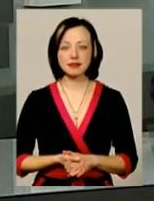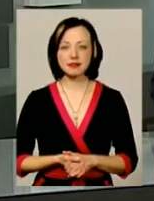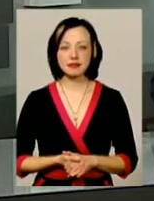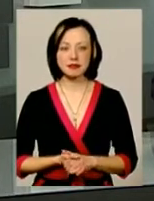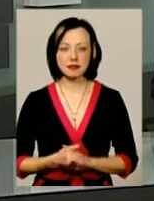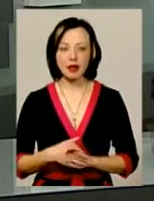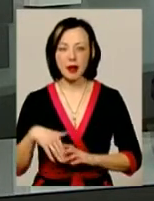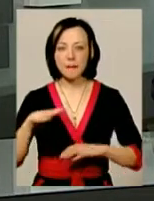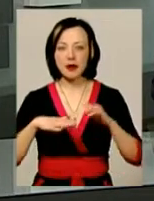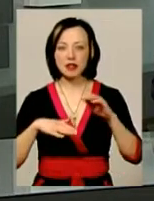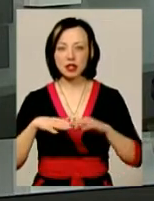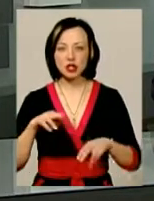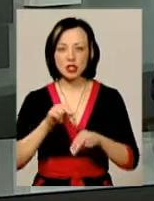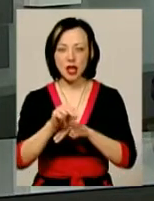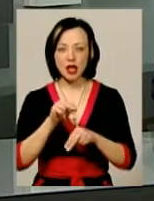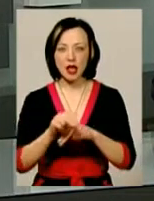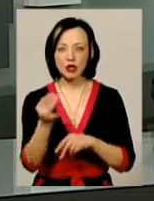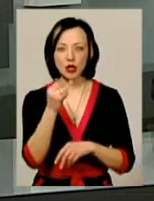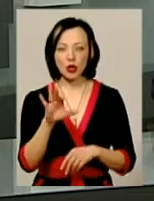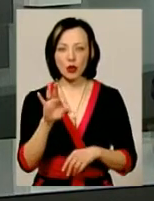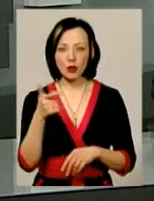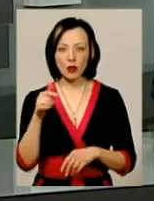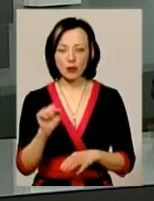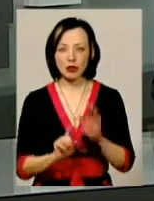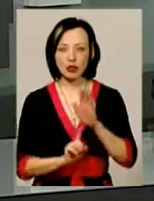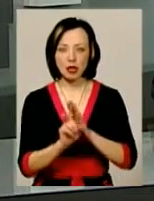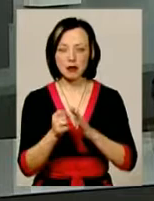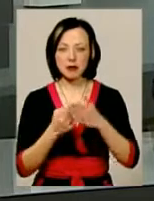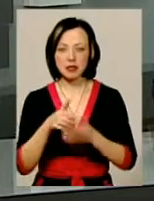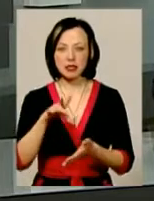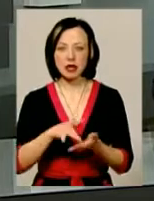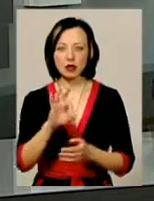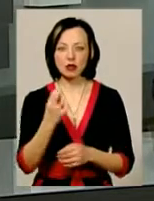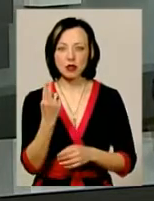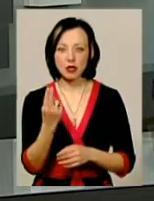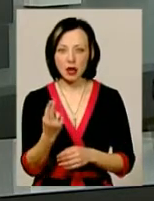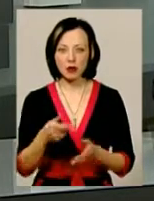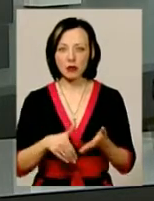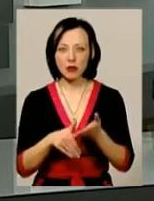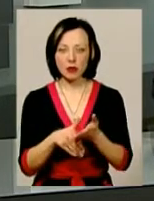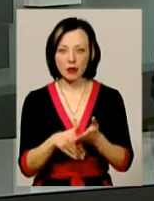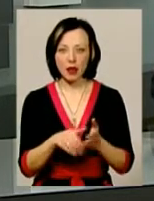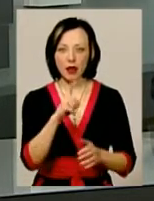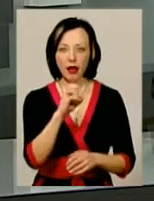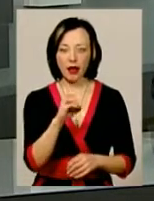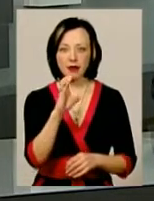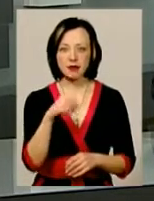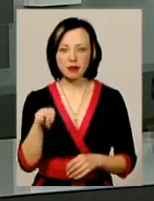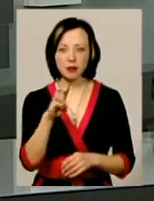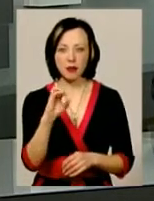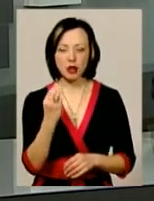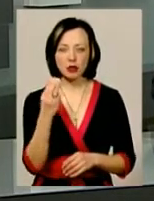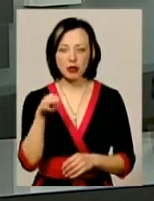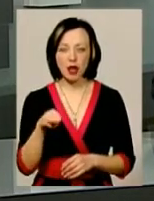Практичні заняття з йоги розпочалися на базі Центру соціальної допомоги, що діє при благодійному фонді «Хесед-Бешт». Тренування